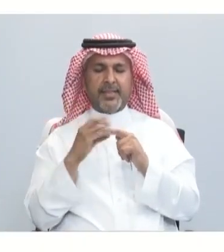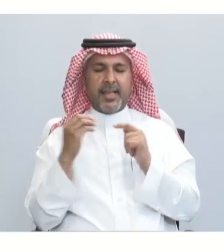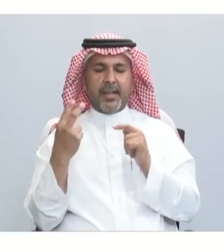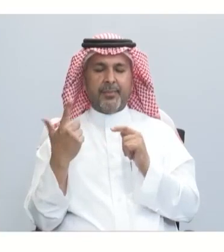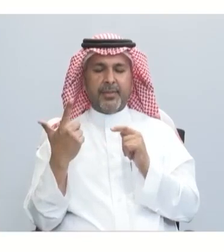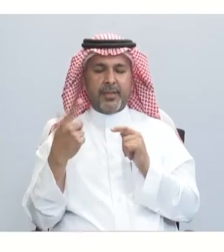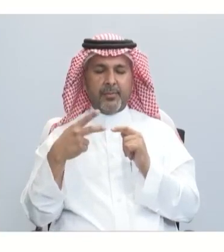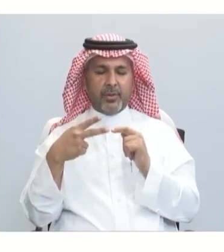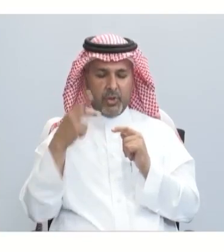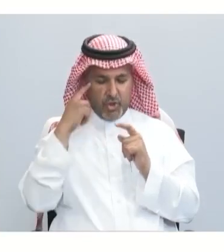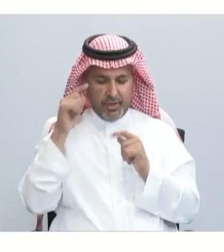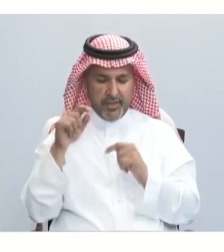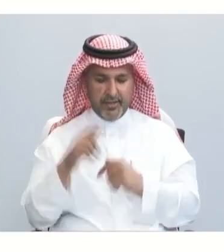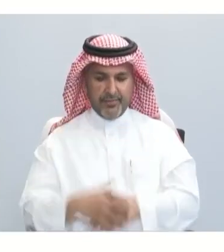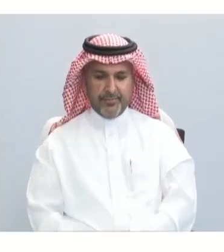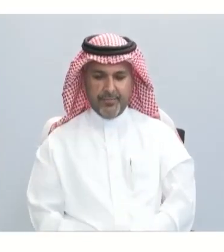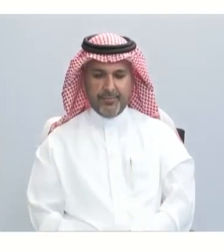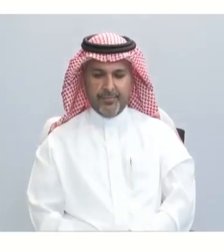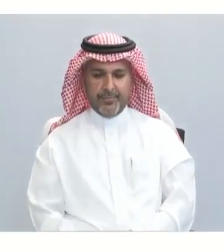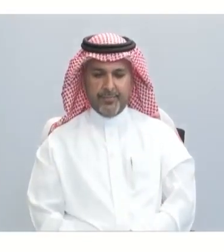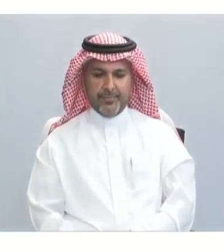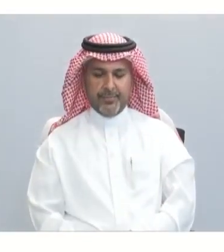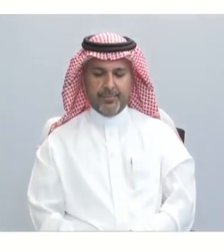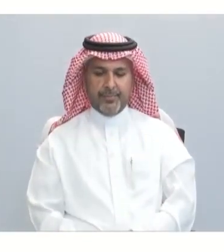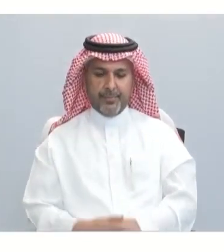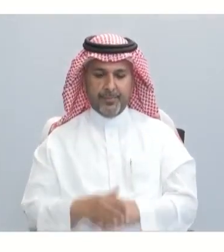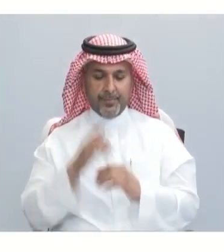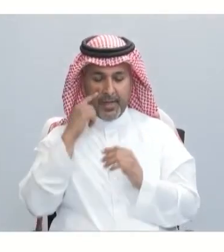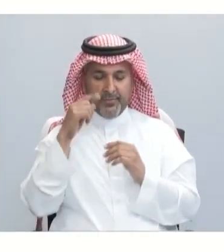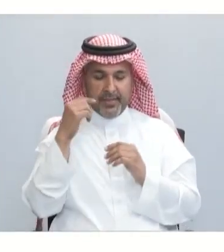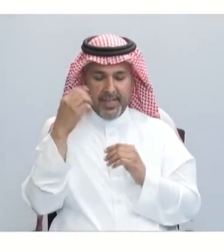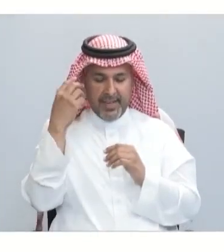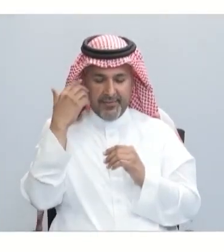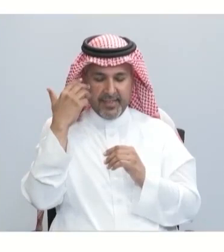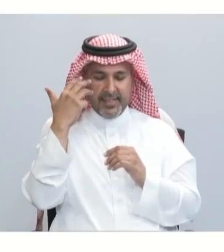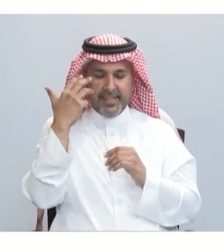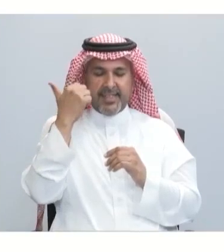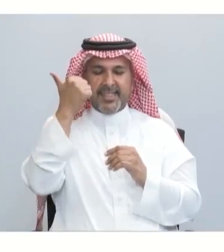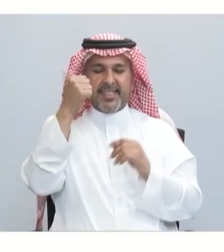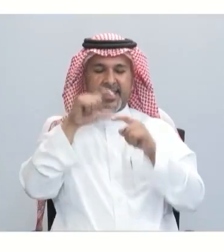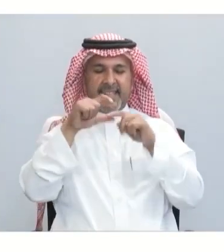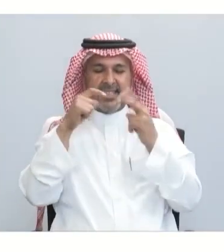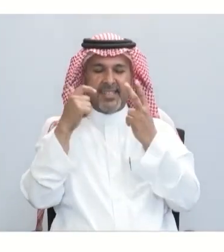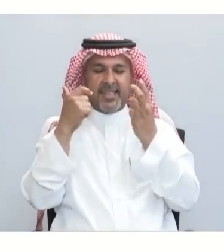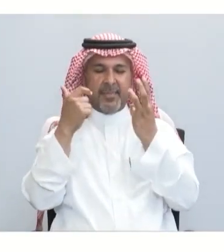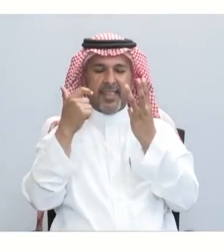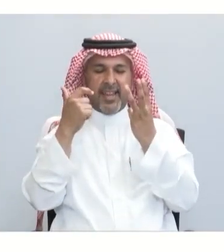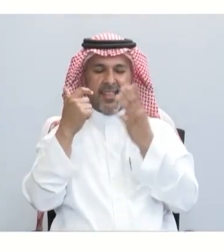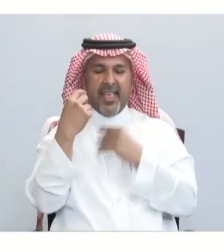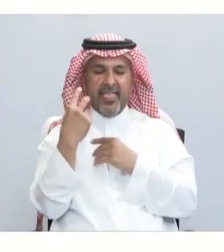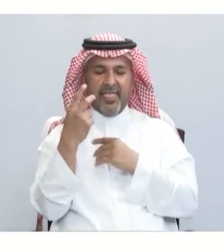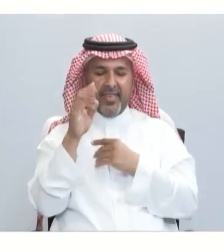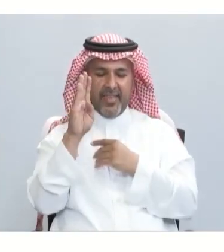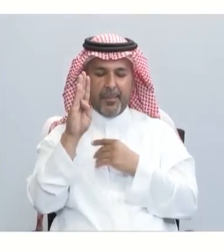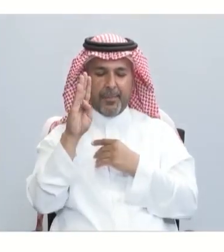6 نقسم الاس على دليل الجذر راح تكون بي اس ا سي اس 12 نقسم الاس على دليل الجذر راح